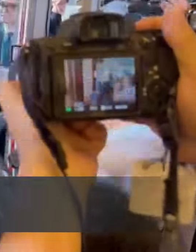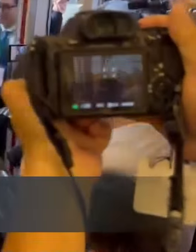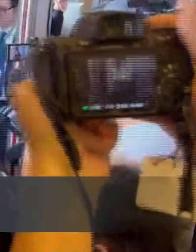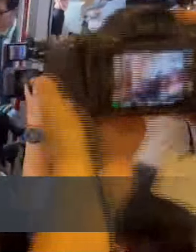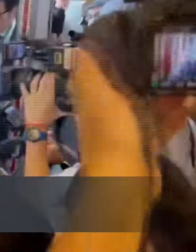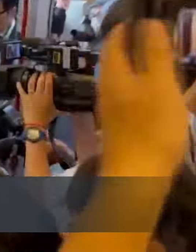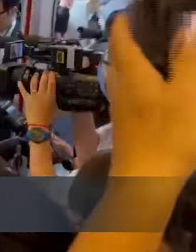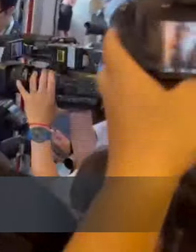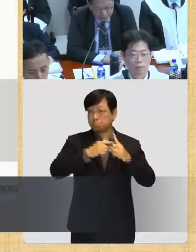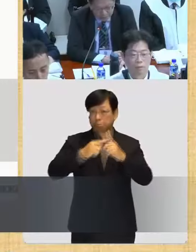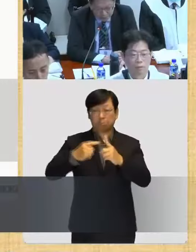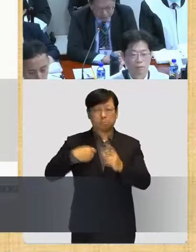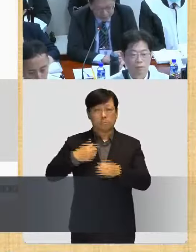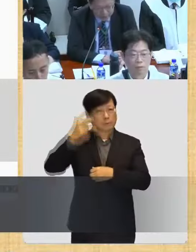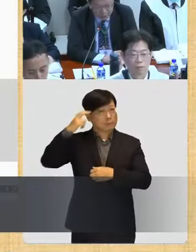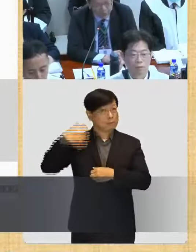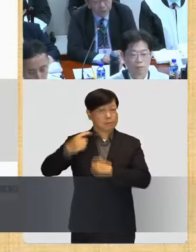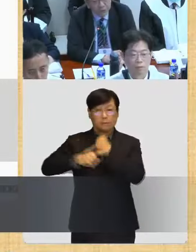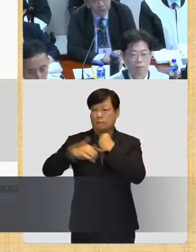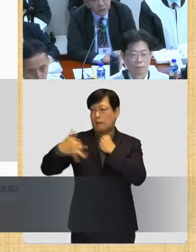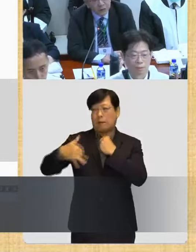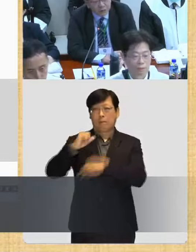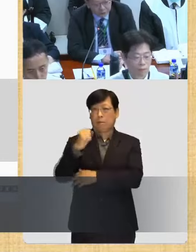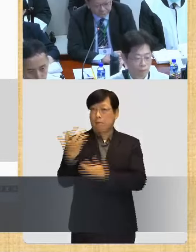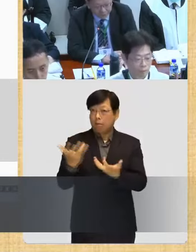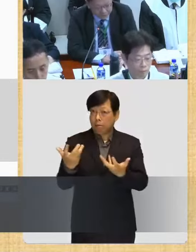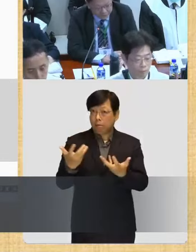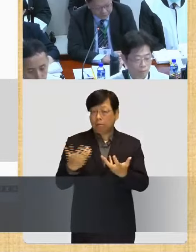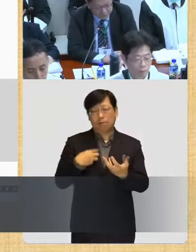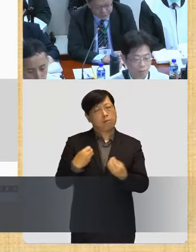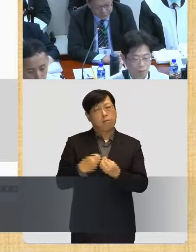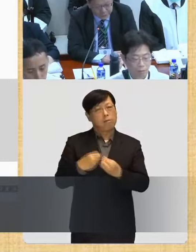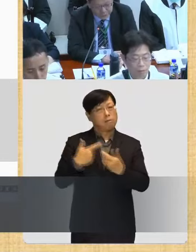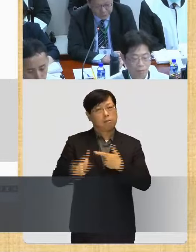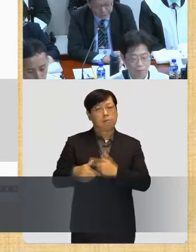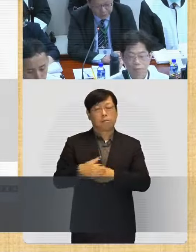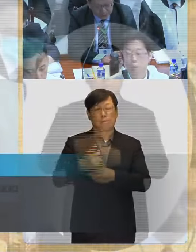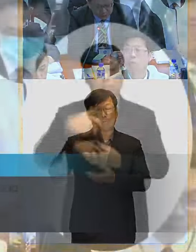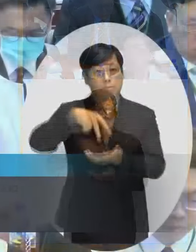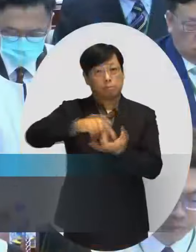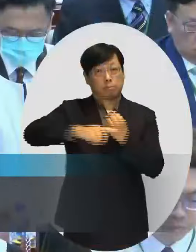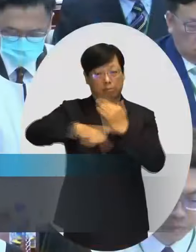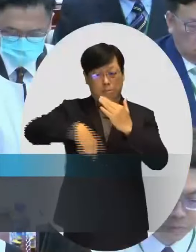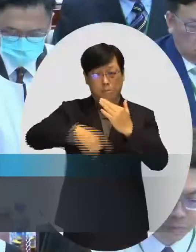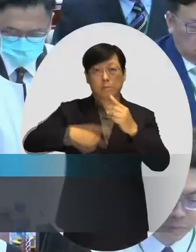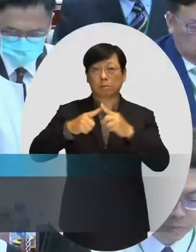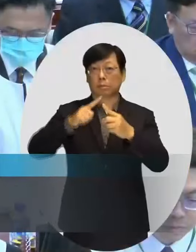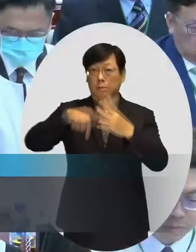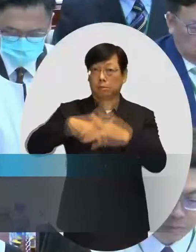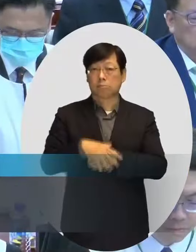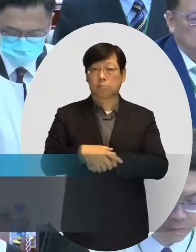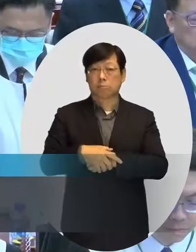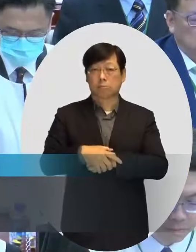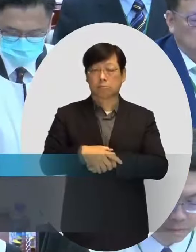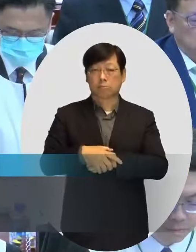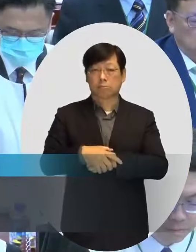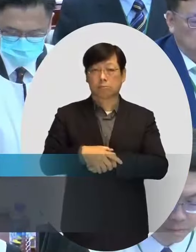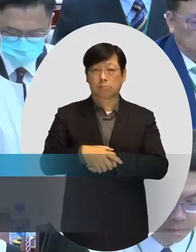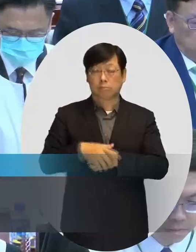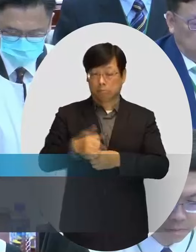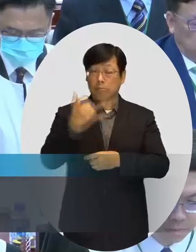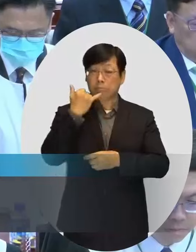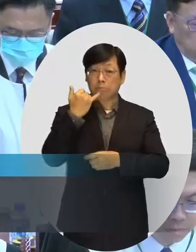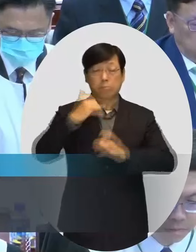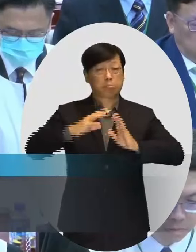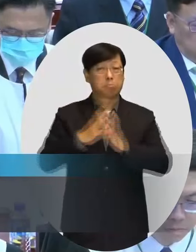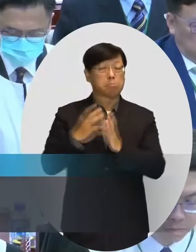德作为申请方之一，派出秘书长潘孟安出庭。 立法院行使人事同意权呢，也不代